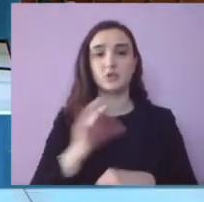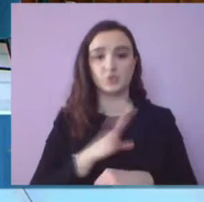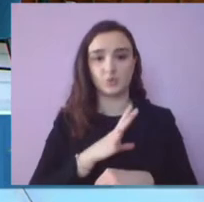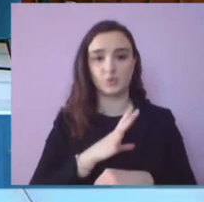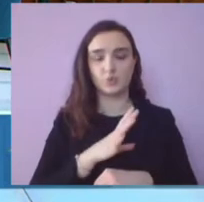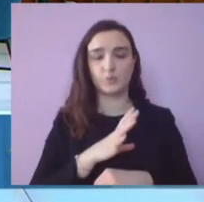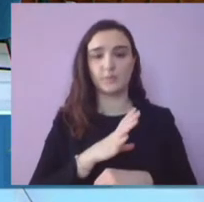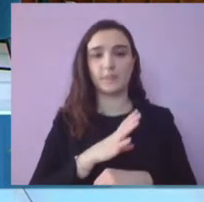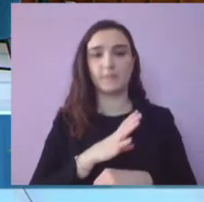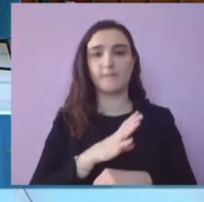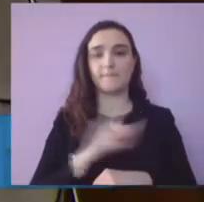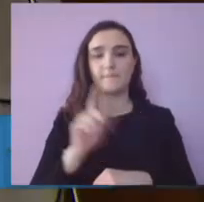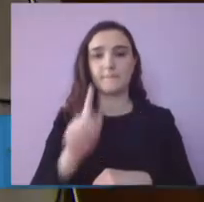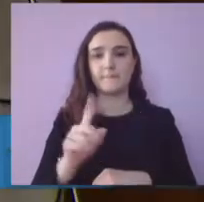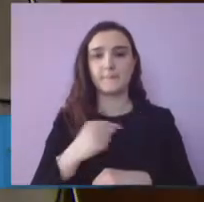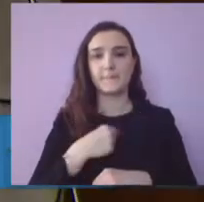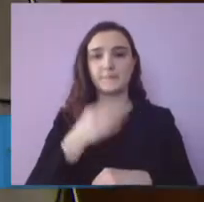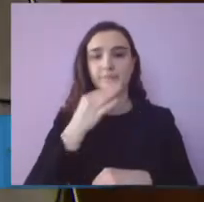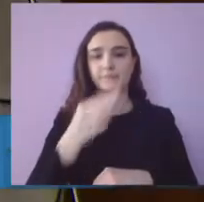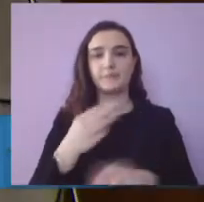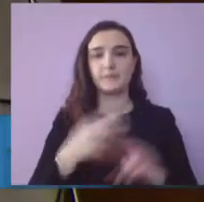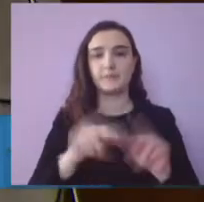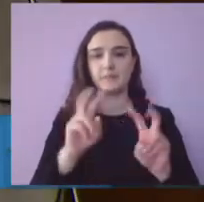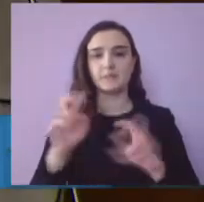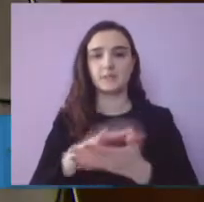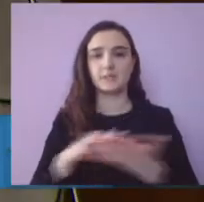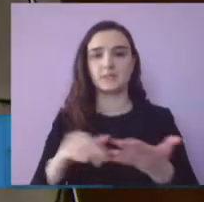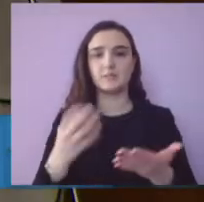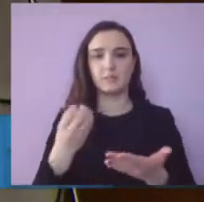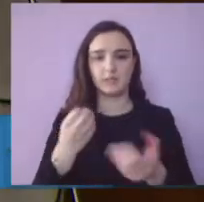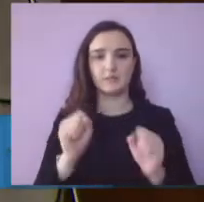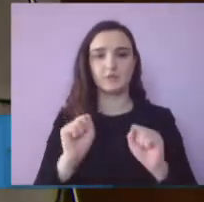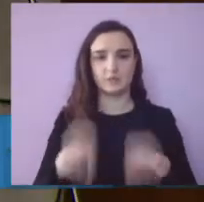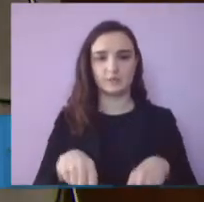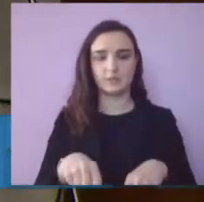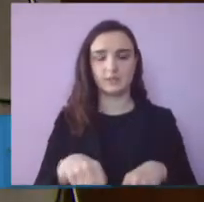თუმცა მე ვფიქრობ რომ ამ თემის გაგრძელება კიდევ შეგვიძლია